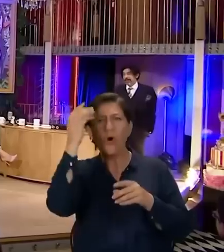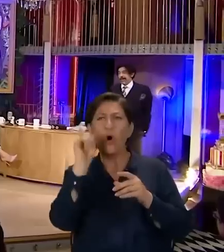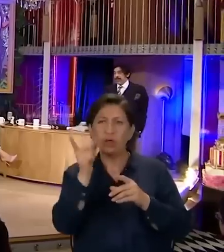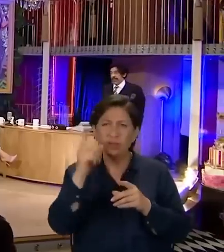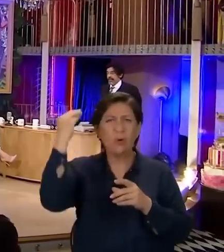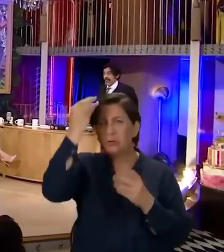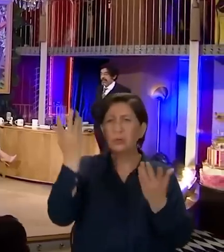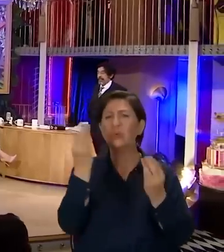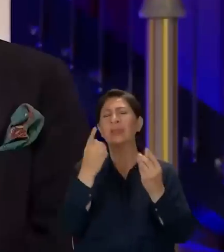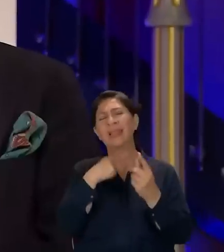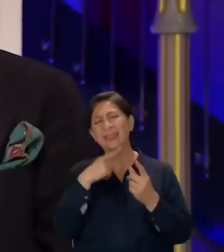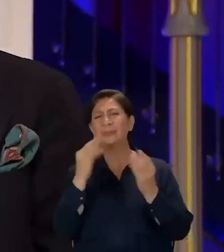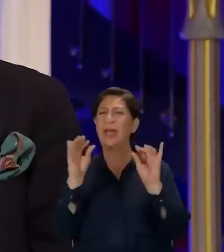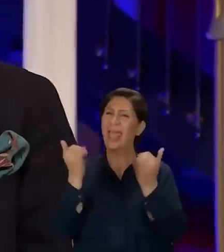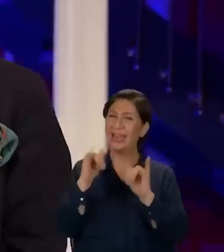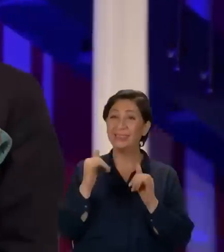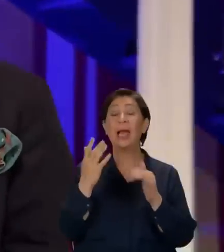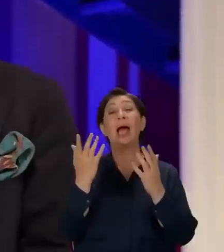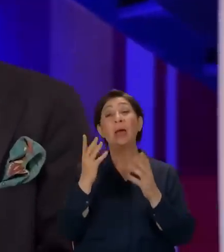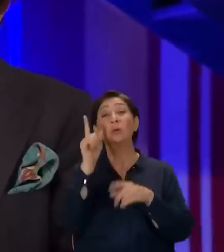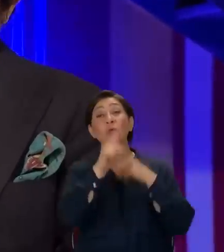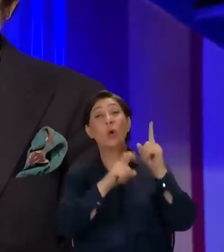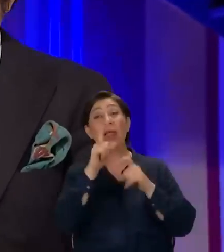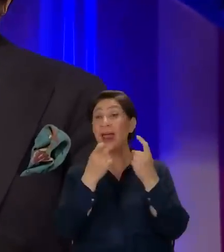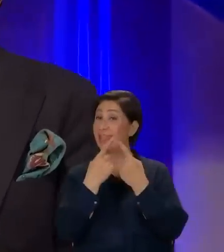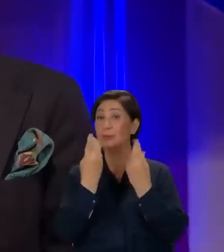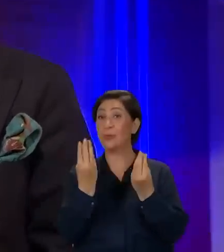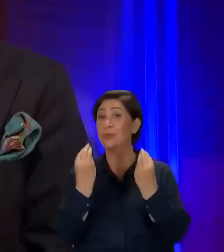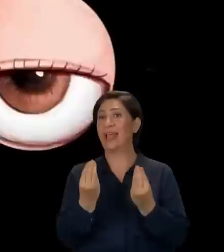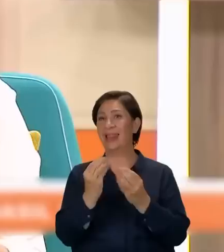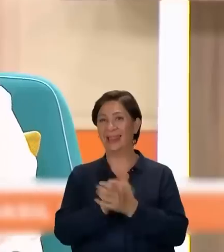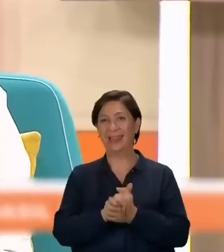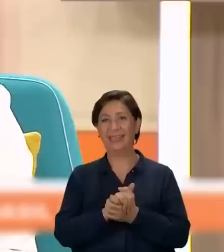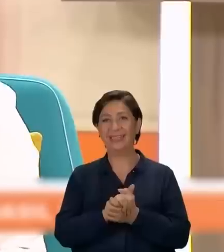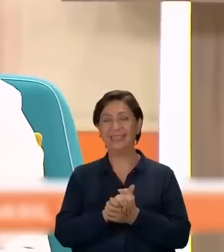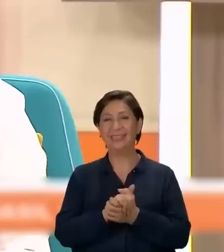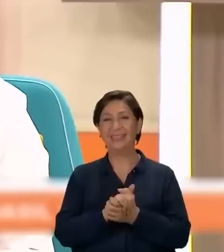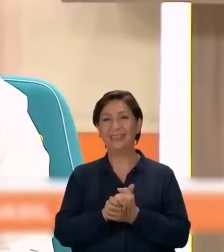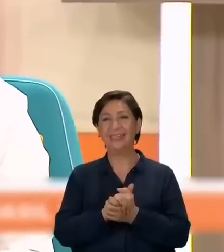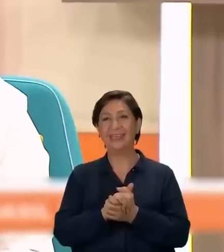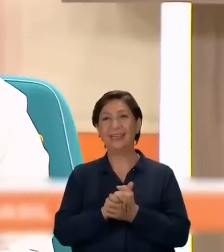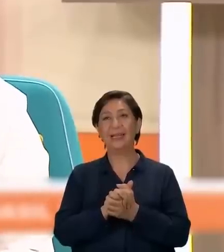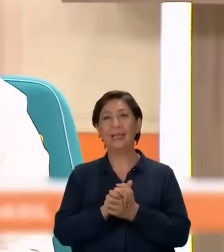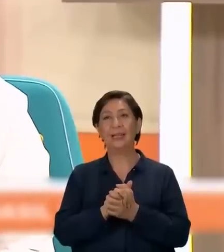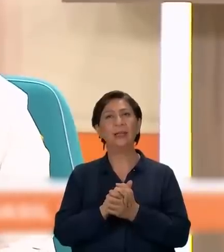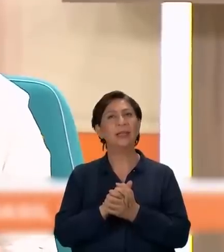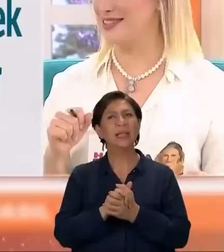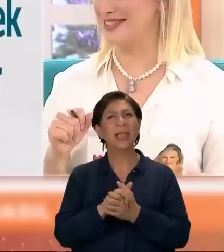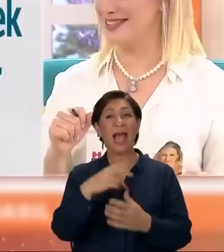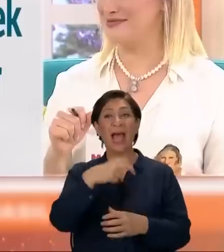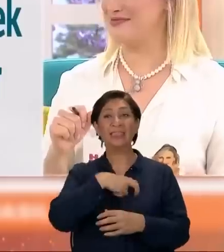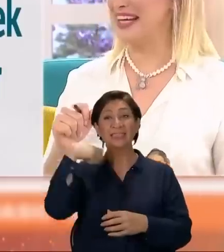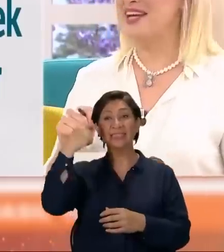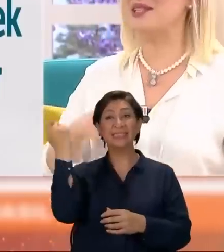evet maşallah. Tabii ki gelen sorular da ayrı güzel görelim. Aşk dizileri izlemek hocam. Ne?